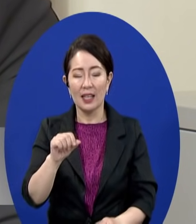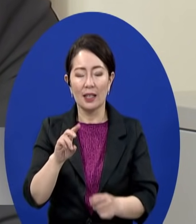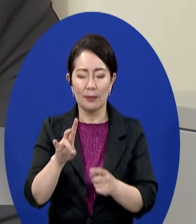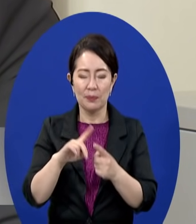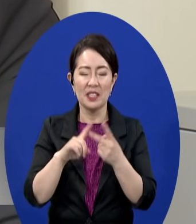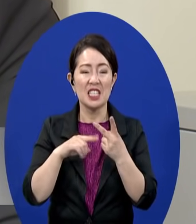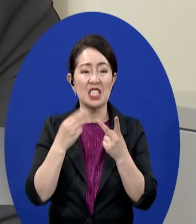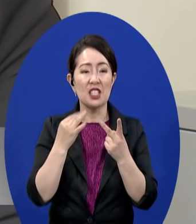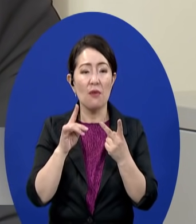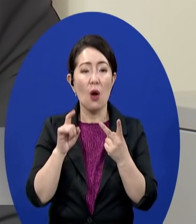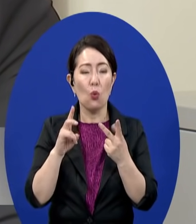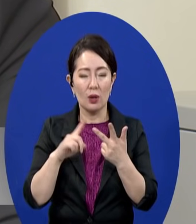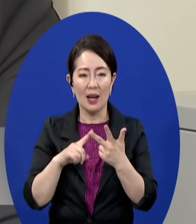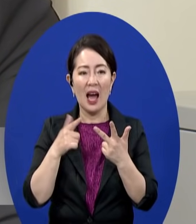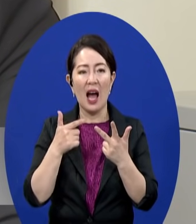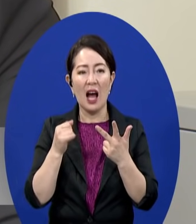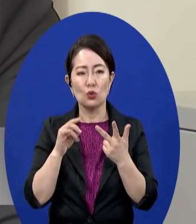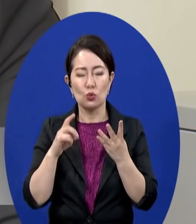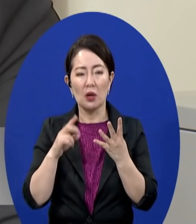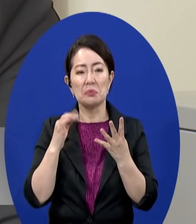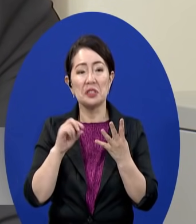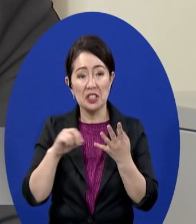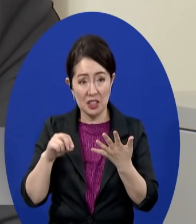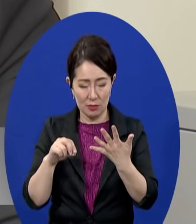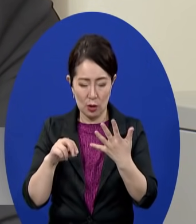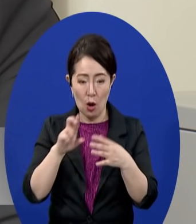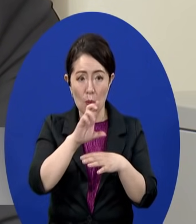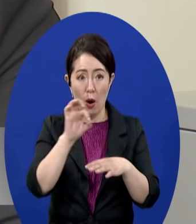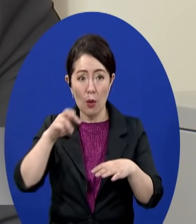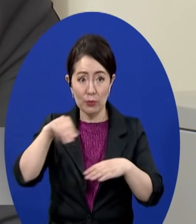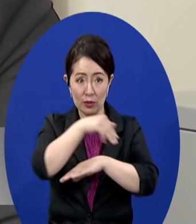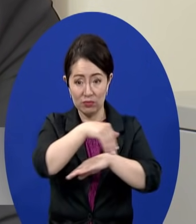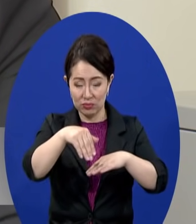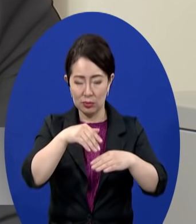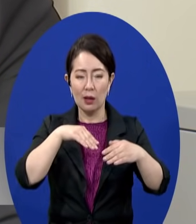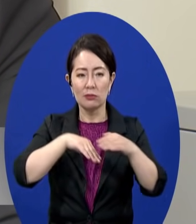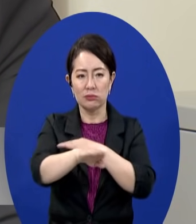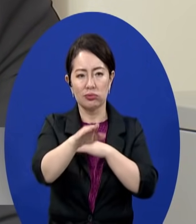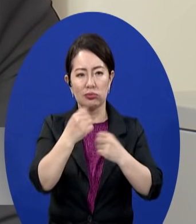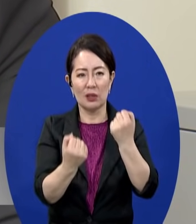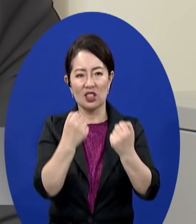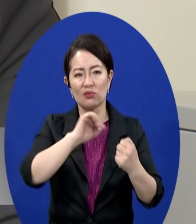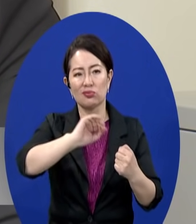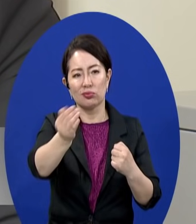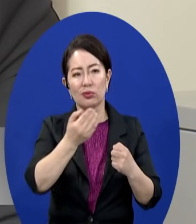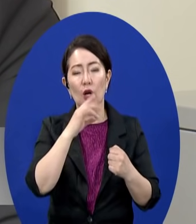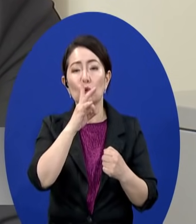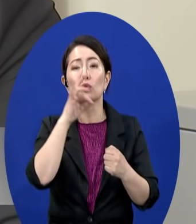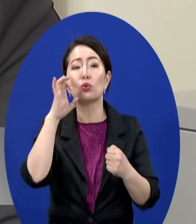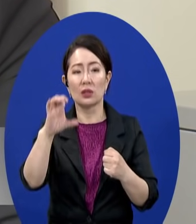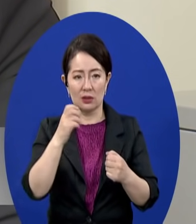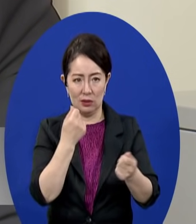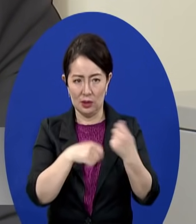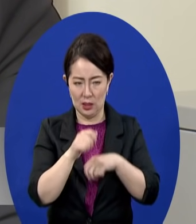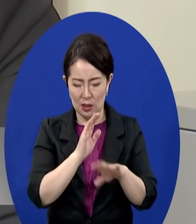сухат, бичигт гэсэн бомтуудаар нүүрс одоо голж экспортлж байна. За энэ бол одоо цар тахлын